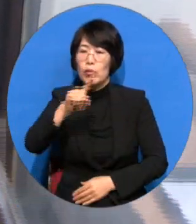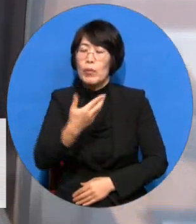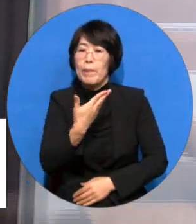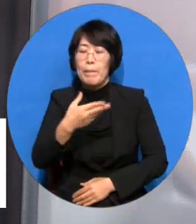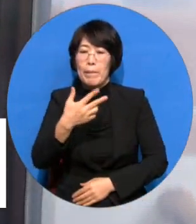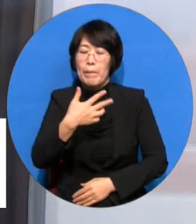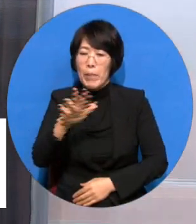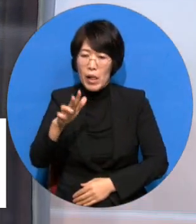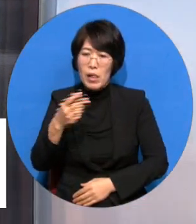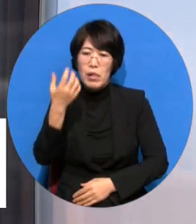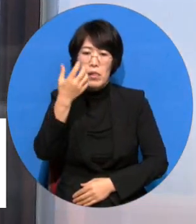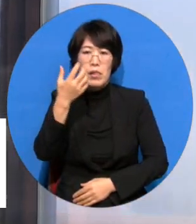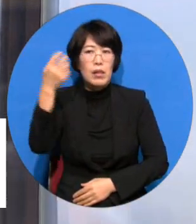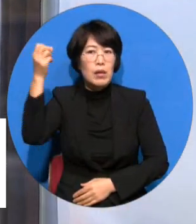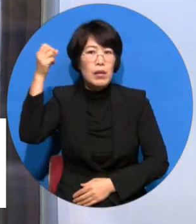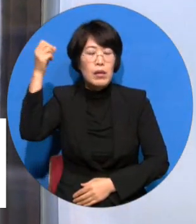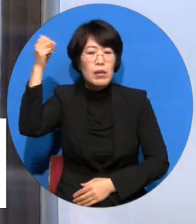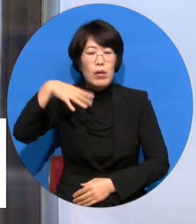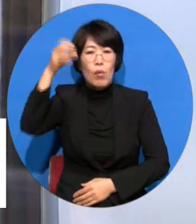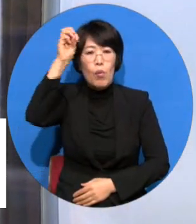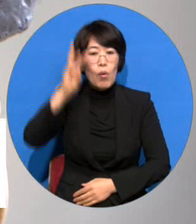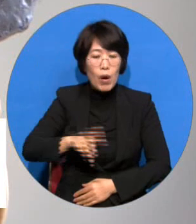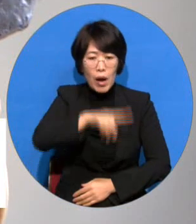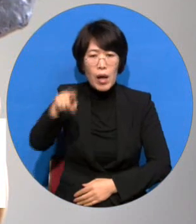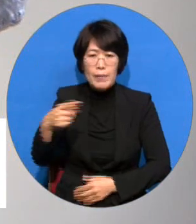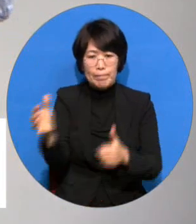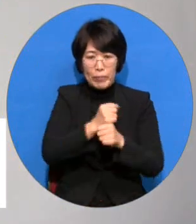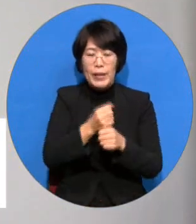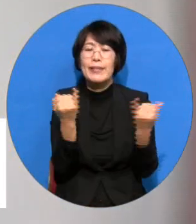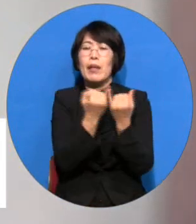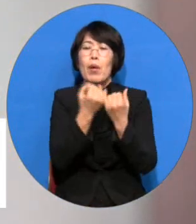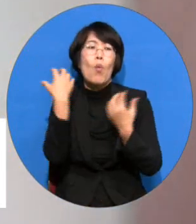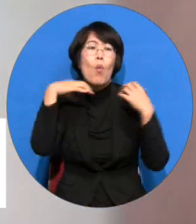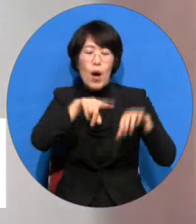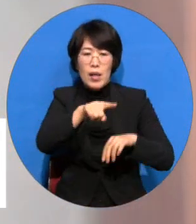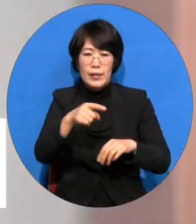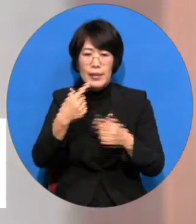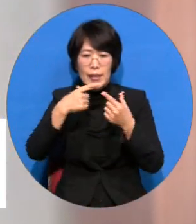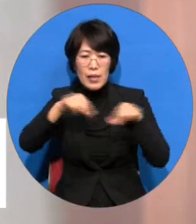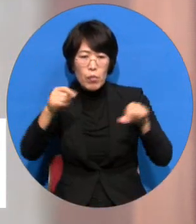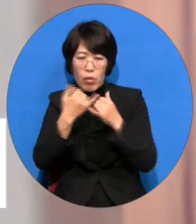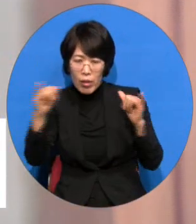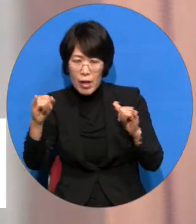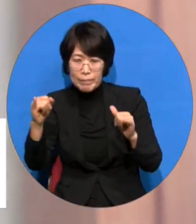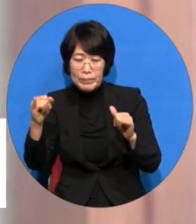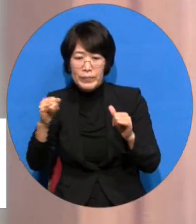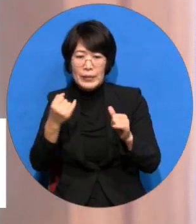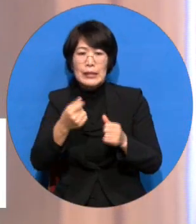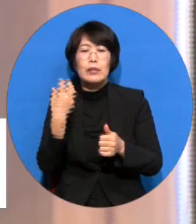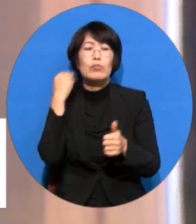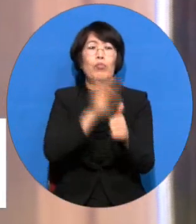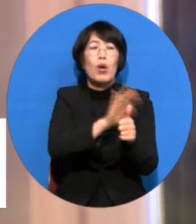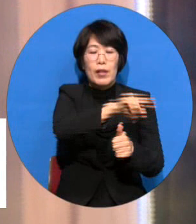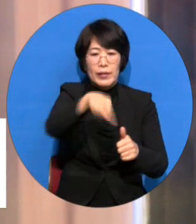1908년 전남 영광 불갑산에서 포획된 암컷 호랑이로 한 일본인이 박제해 유달 초등학교 전신인 목포